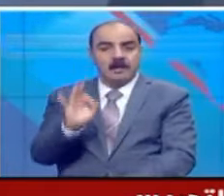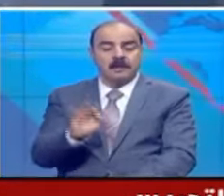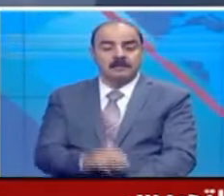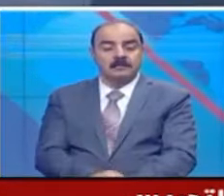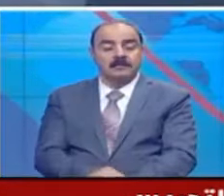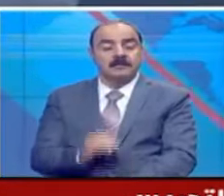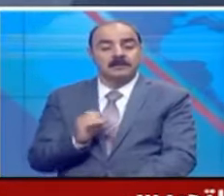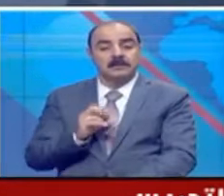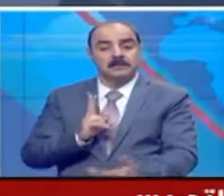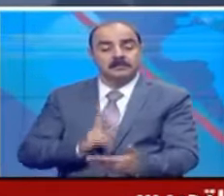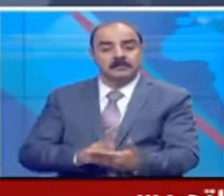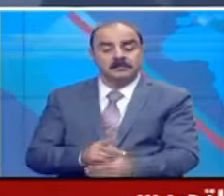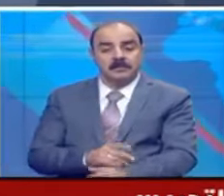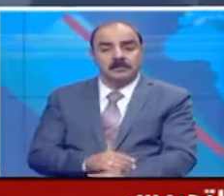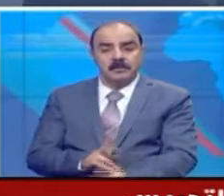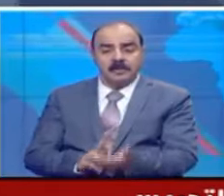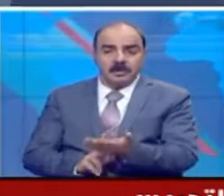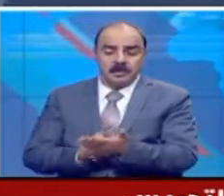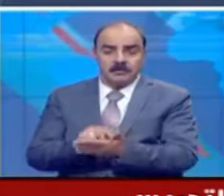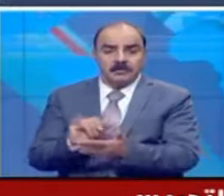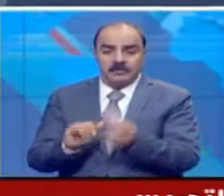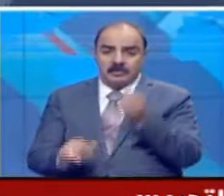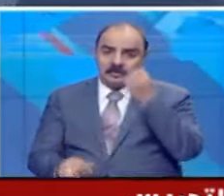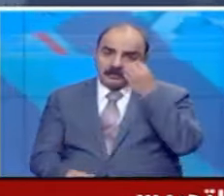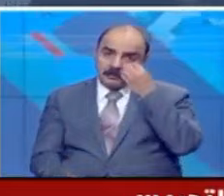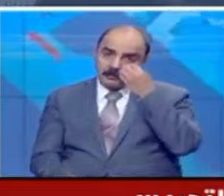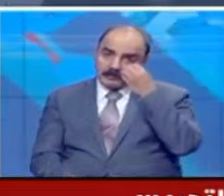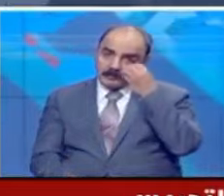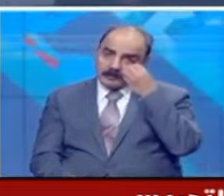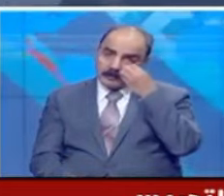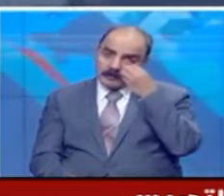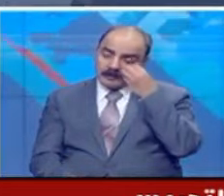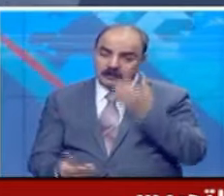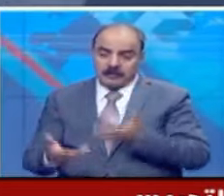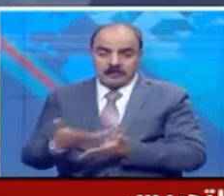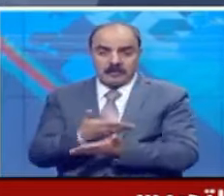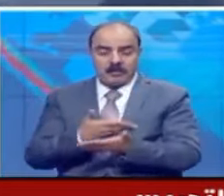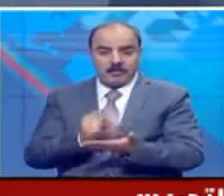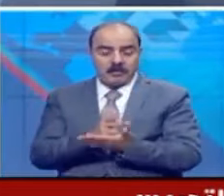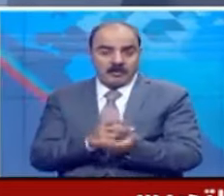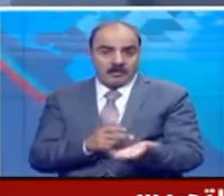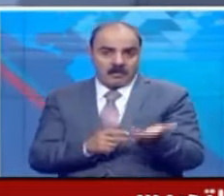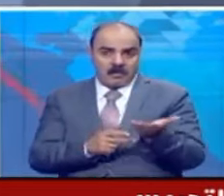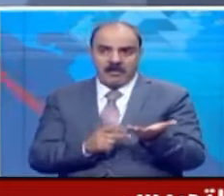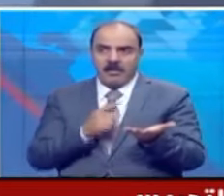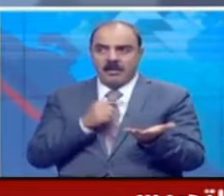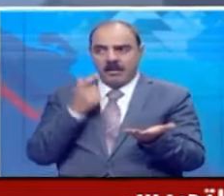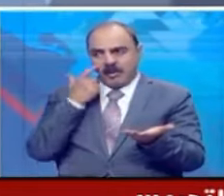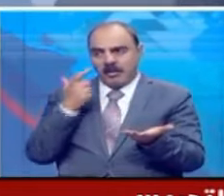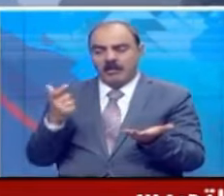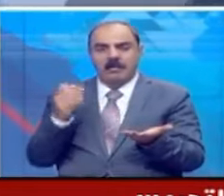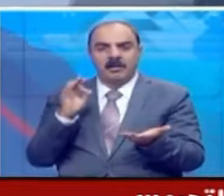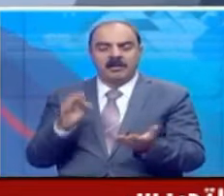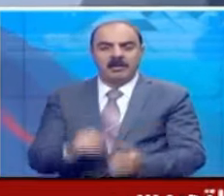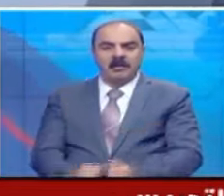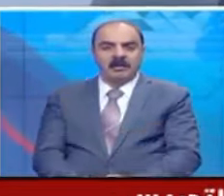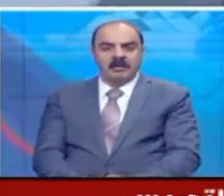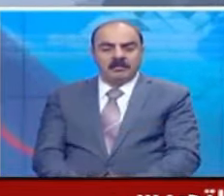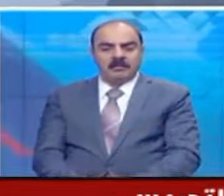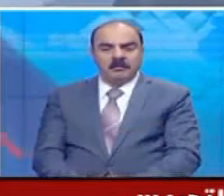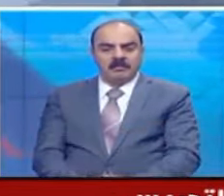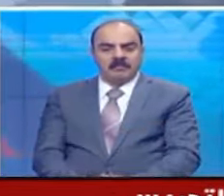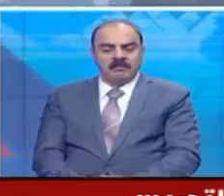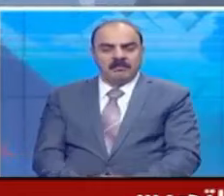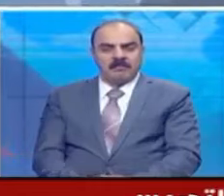السيد الرئيس واللي اتخذ بيها اجراءات النهارده الاجراءات الاجتماعيه العاجله دي بيستوجب بالتوافق معها